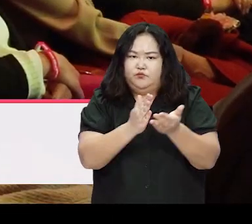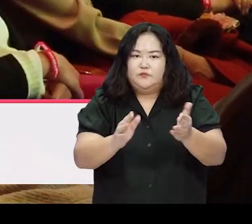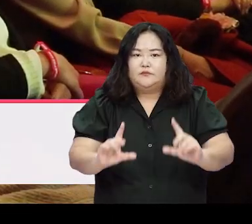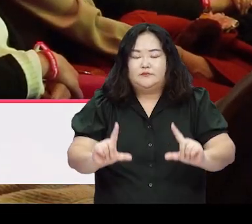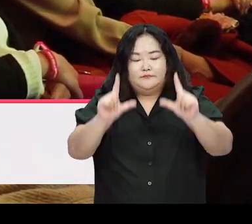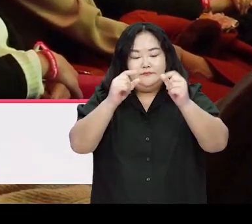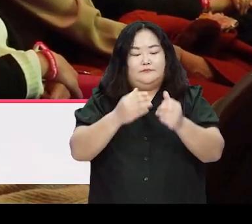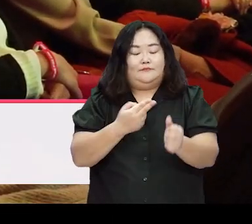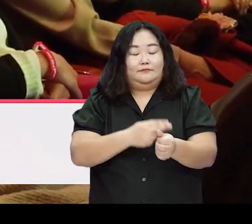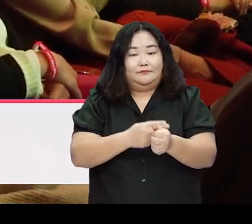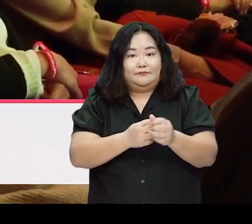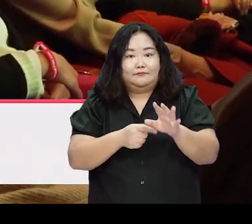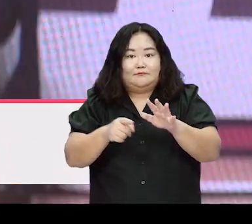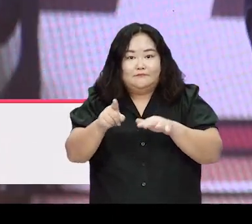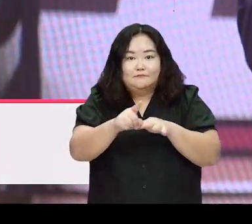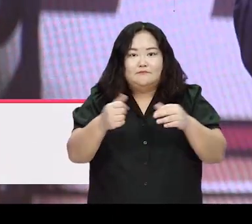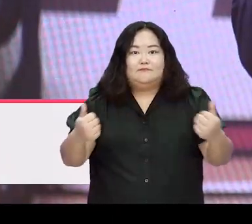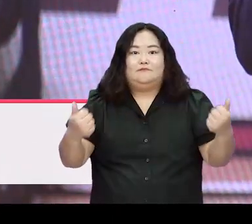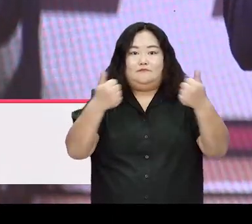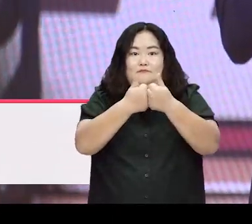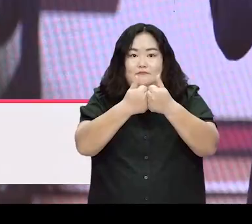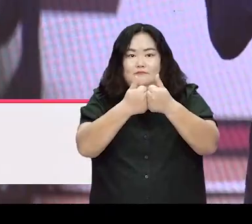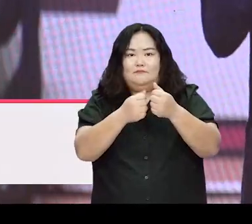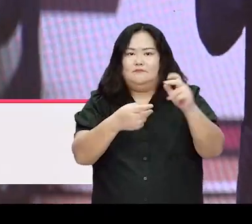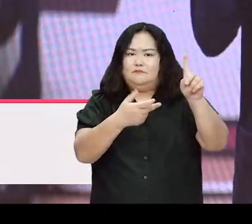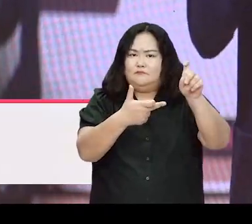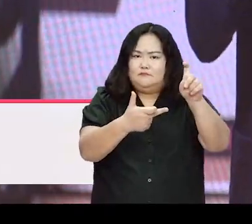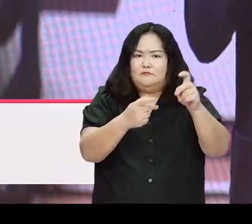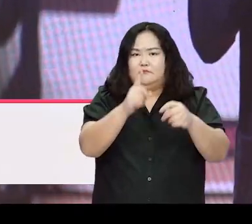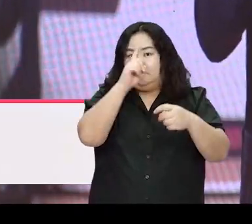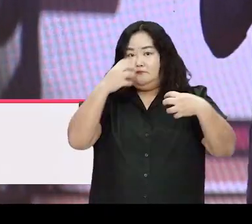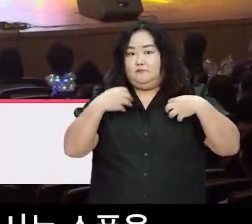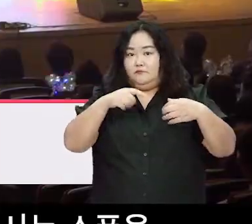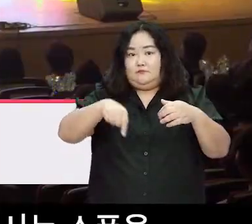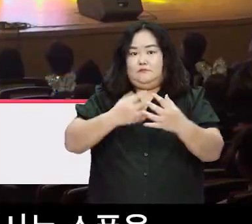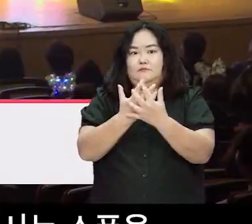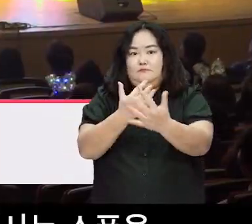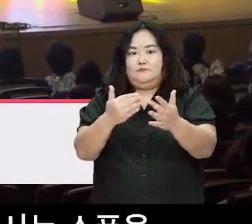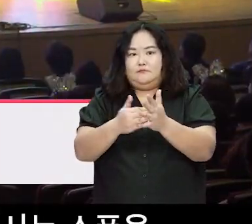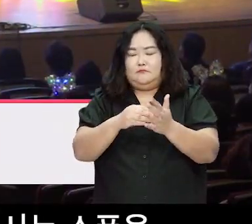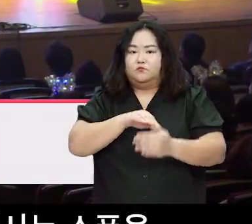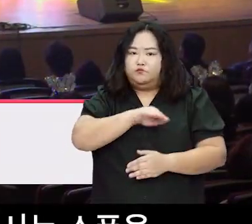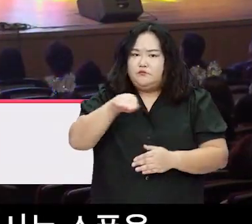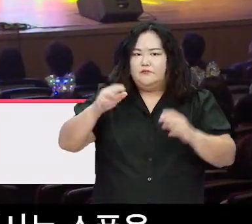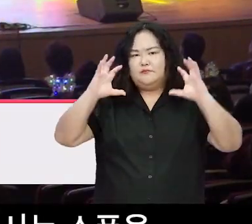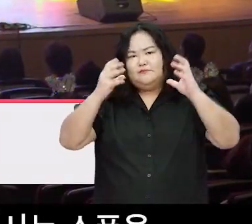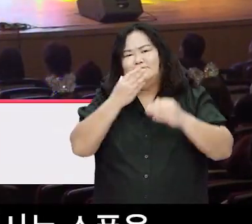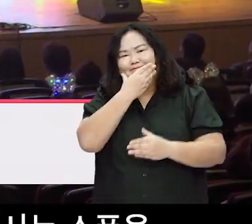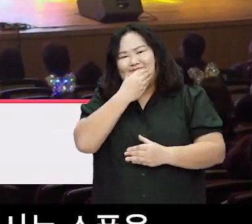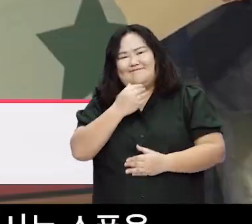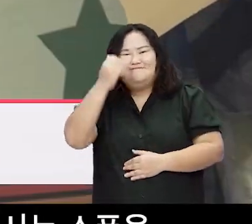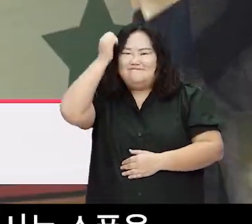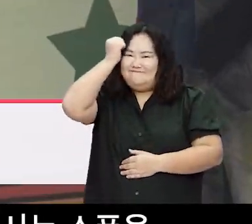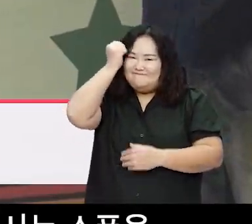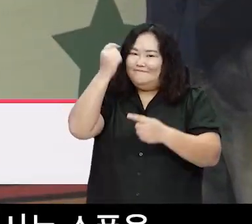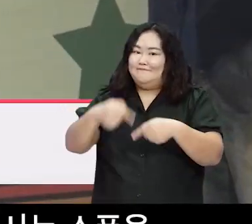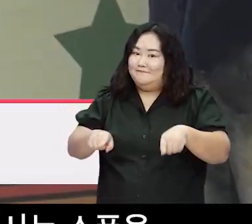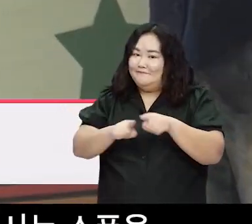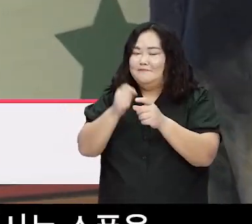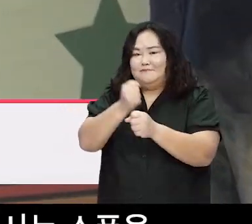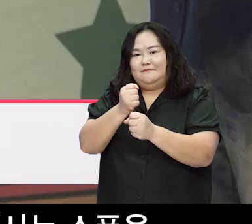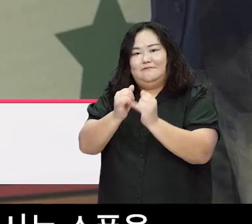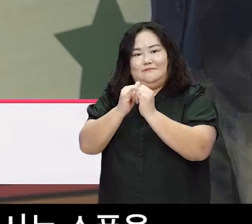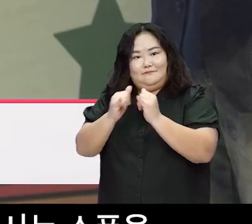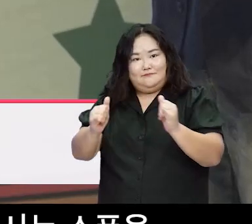보육인 대회가 지난 17일 천안시청 봉서홀 개최됐습니다 우리는 아이들의 행복한 기억을 함께 만드는